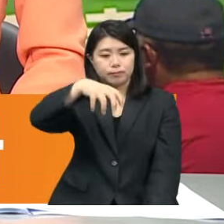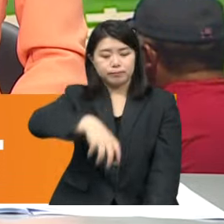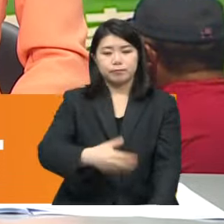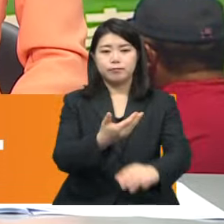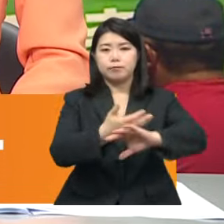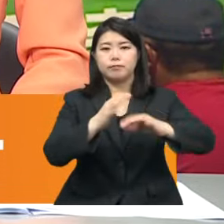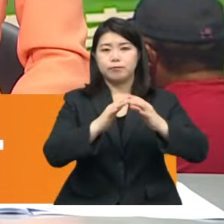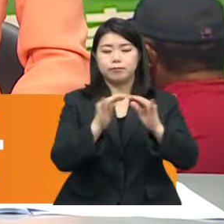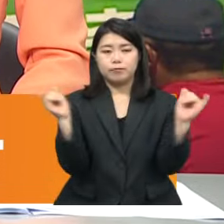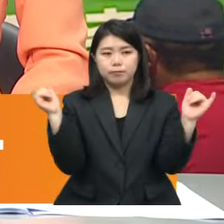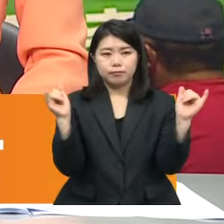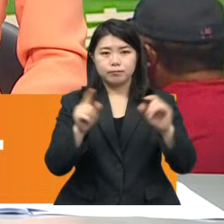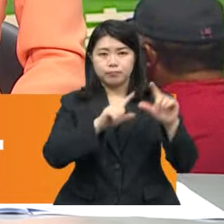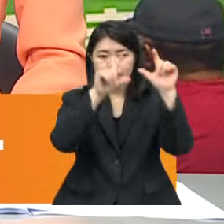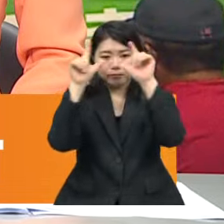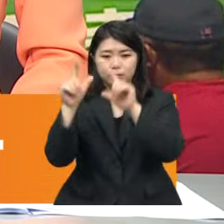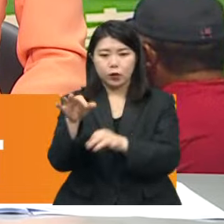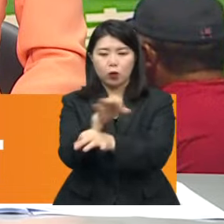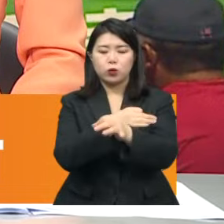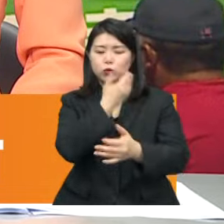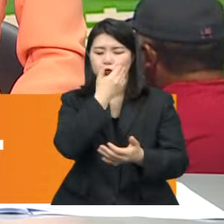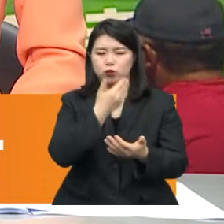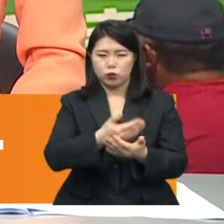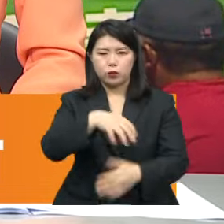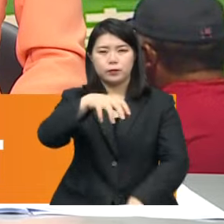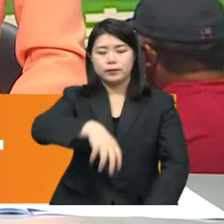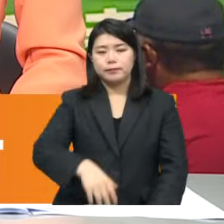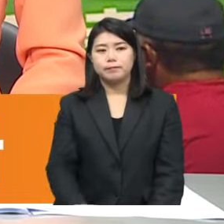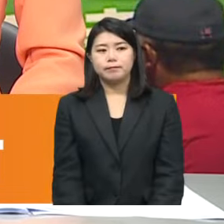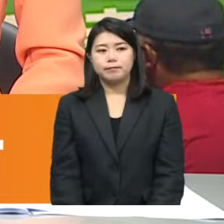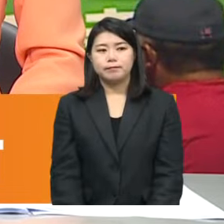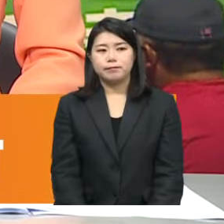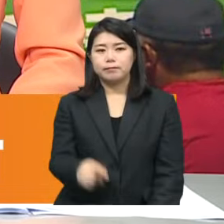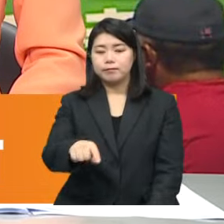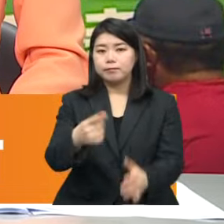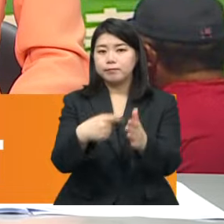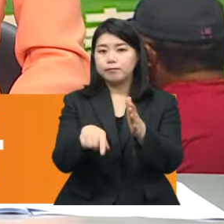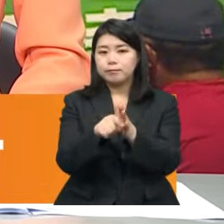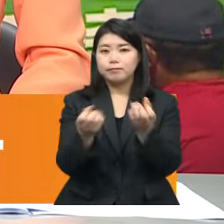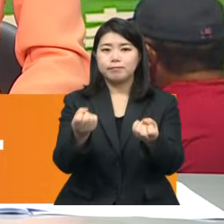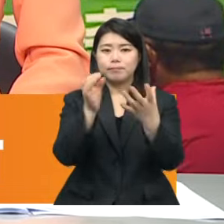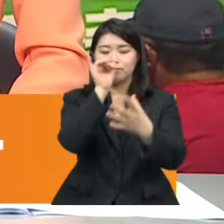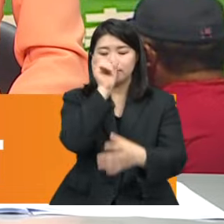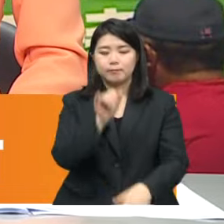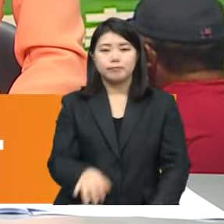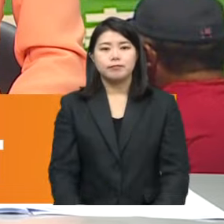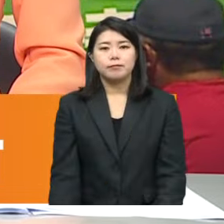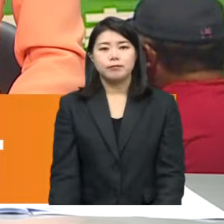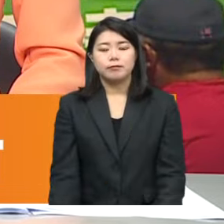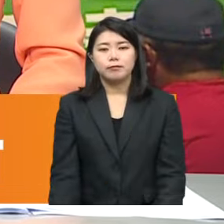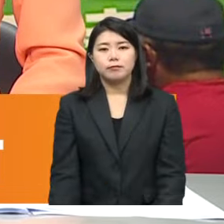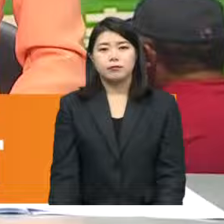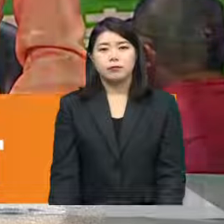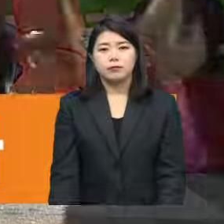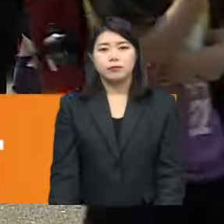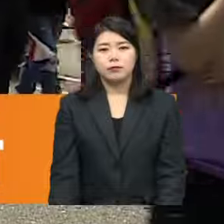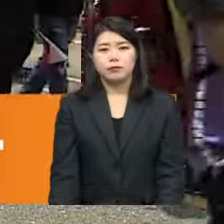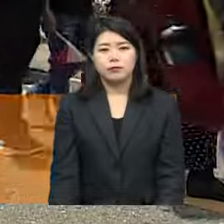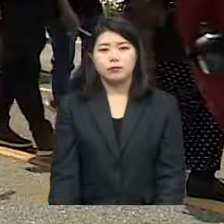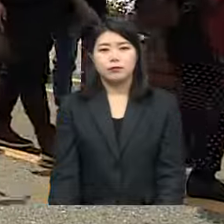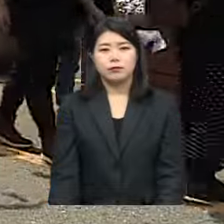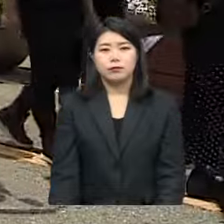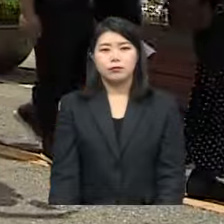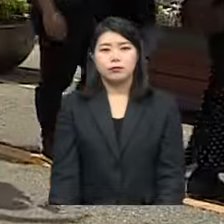이주민이 차지하는 경제적인 중요성도 높은 지역인데요. 이주민을 위한 축제가 열렸습니다. 신승훈 기자입니다.